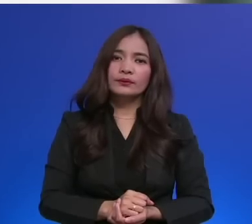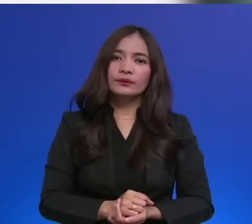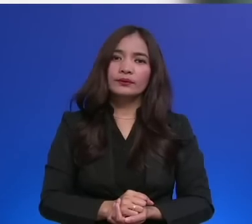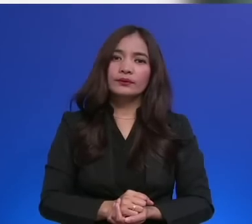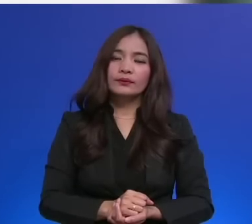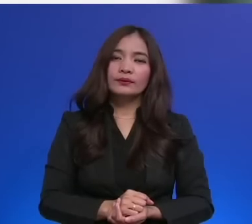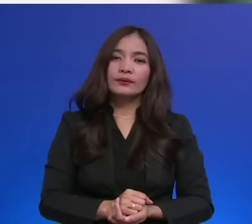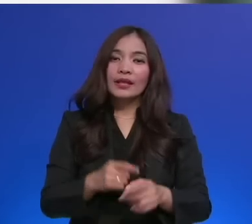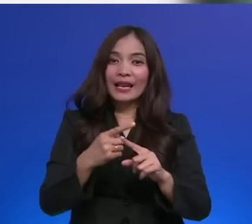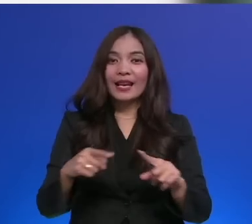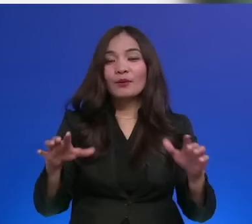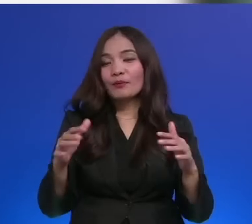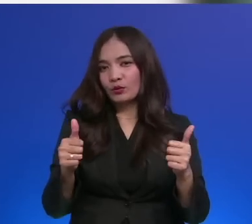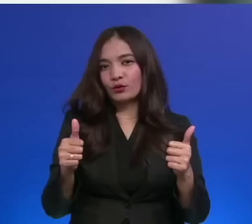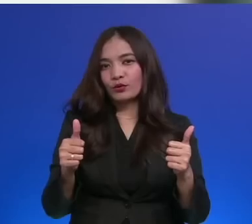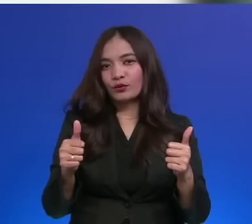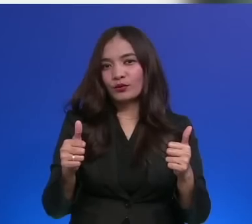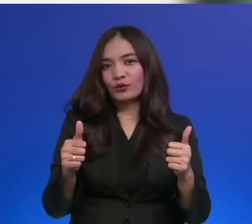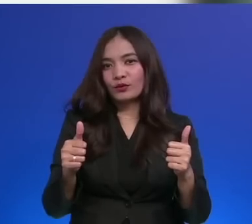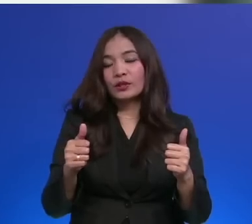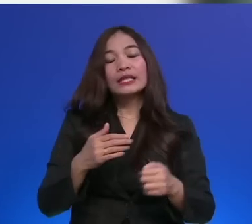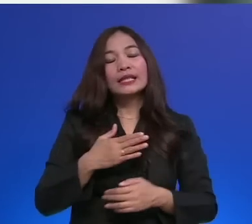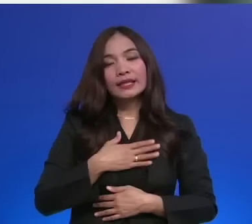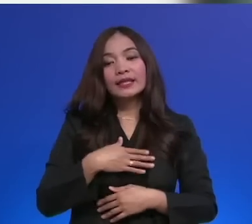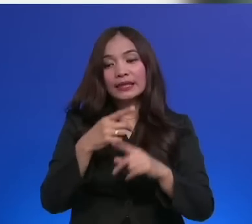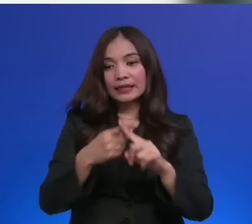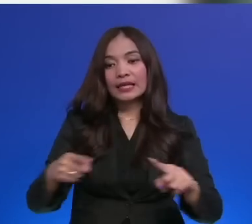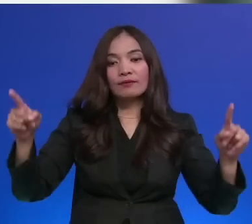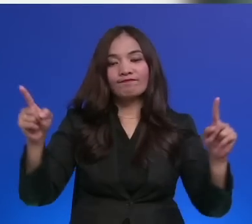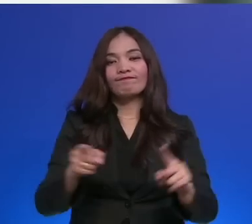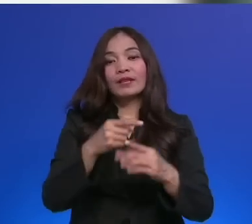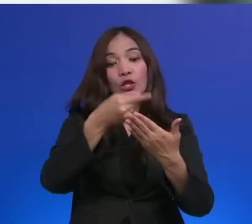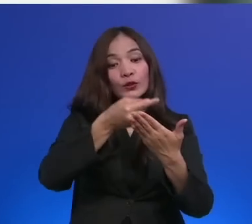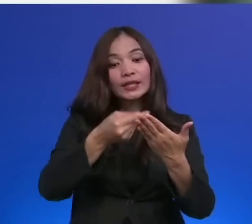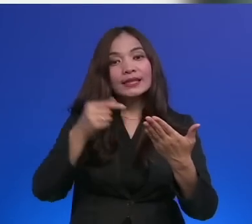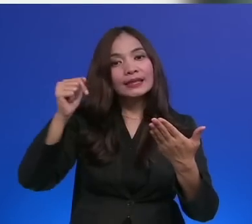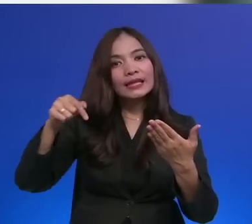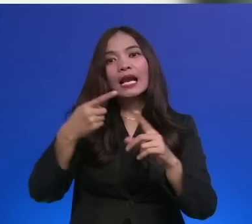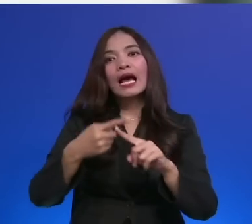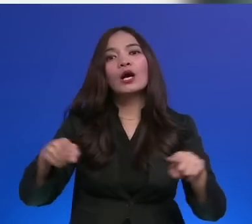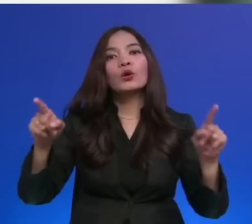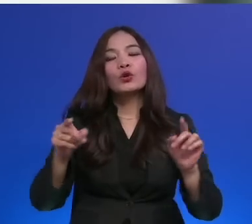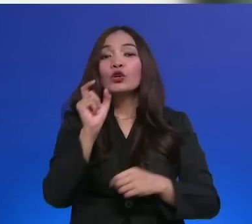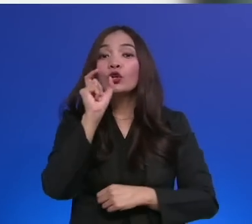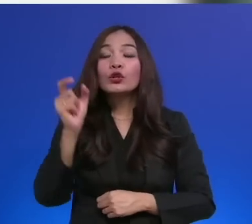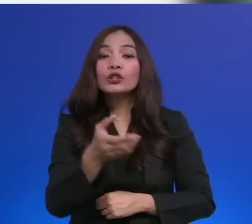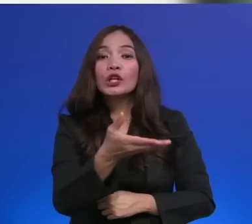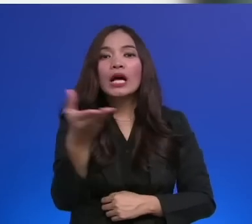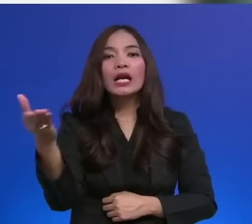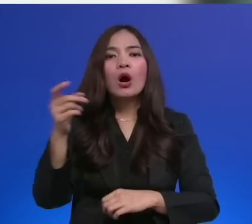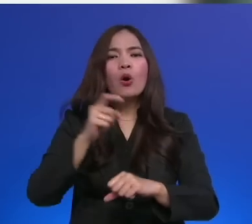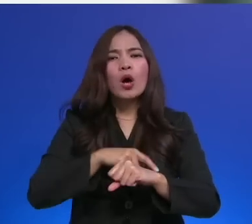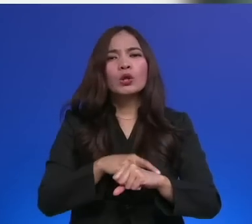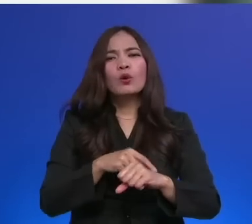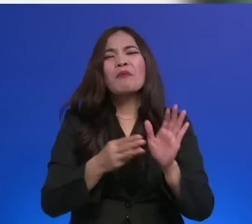Bagus ya saudaraku. Syair lagu ini ya bagi saudara yang sedang di lembah kekelaman